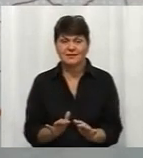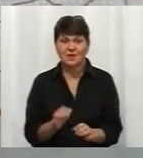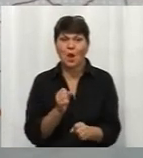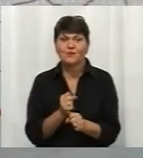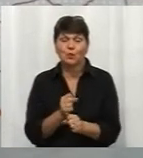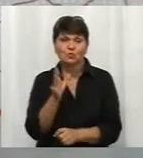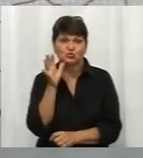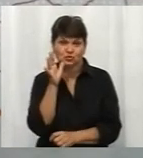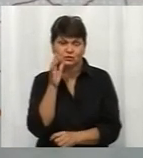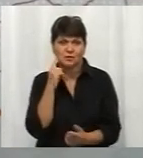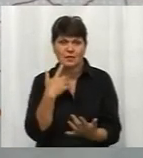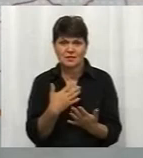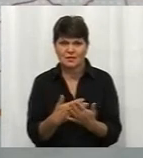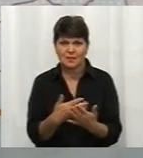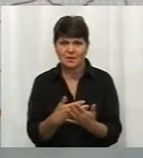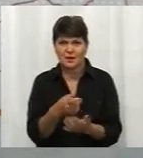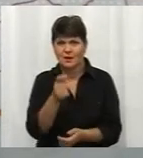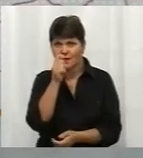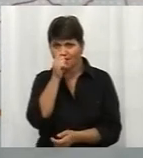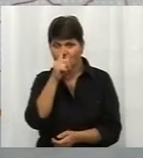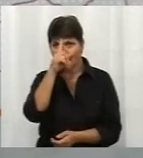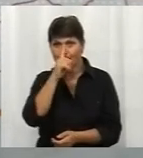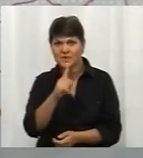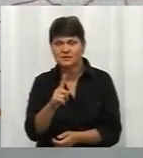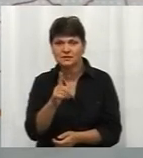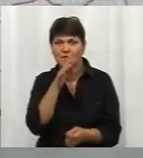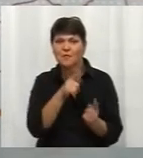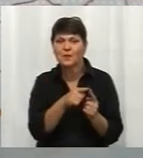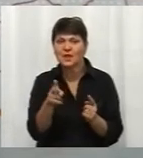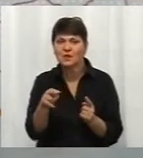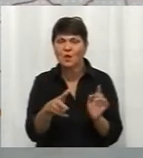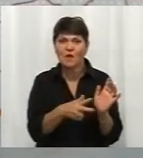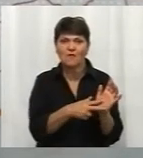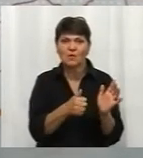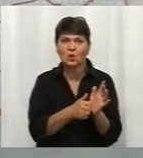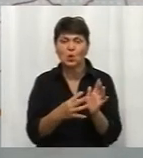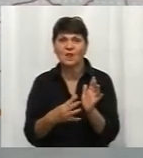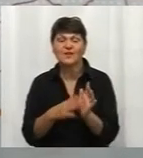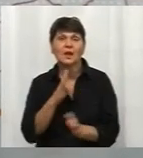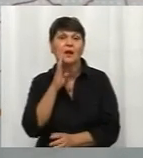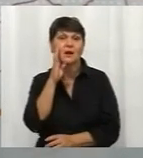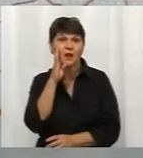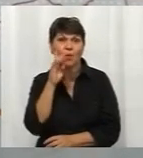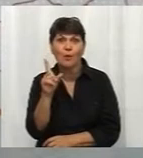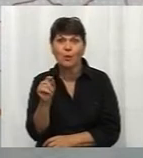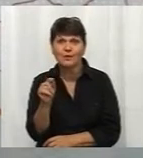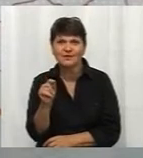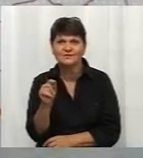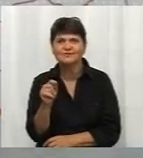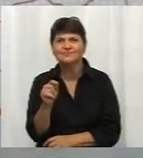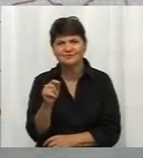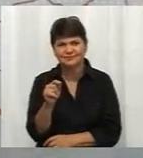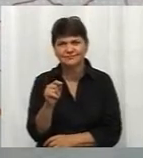робочий час, наприклад, там в квітні місяці, в період там з 8 до 9 години ранку в понеділок, то ми мали